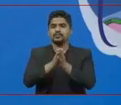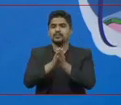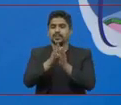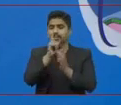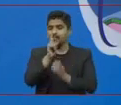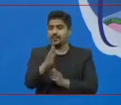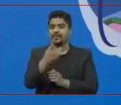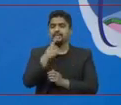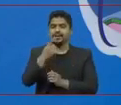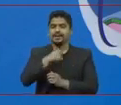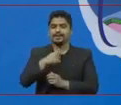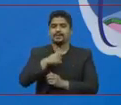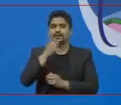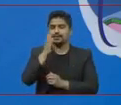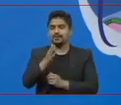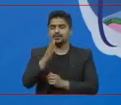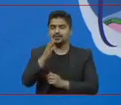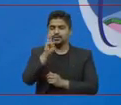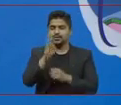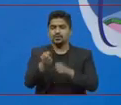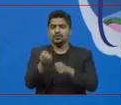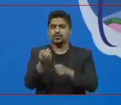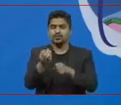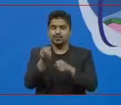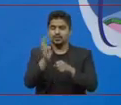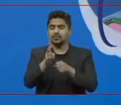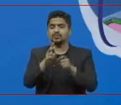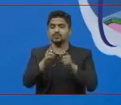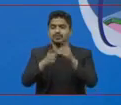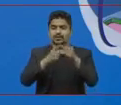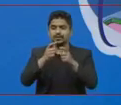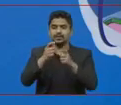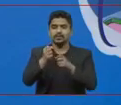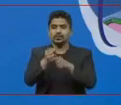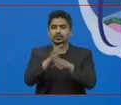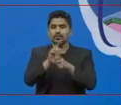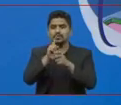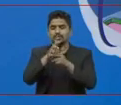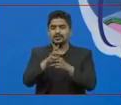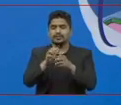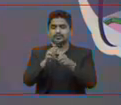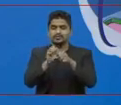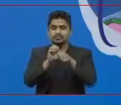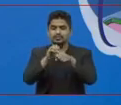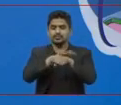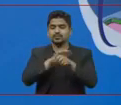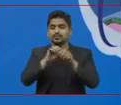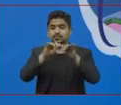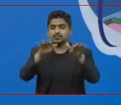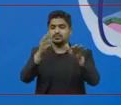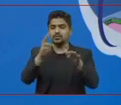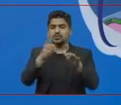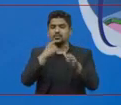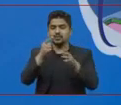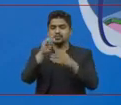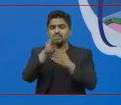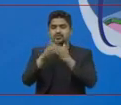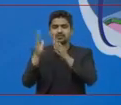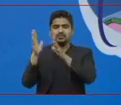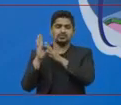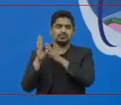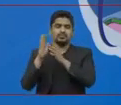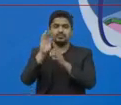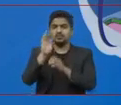होइन भने हामीले यो भेरिएन्ट र यही गतिमा कोभिड-19 को सङ्क्रमण बढ्यो भने हाम्रो प्रणालीले थेक्नै नसक्ने अवस्था आउन